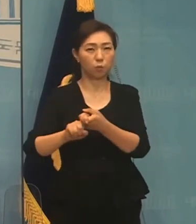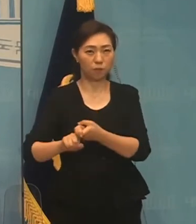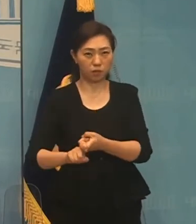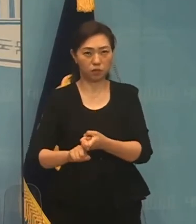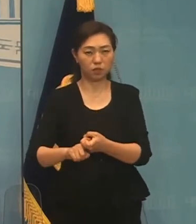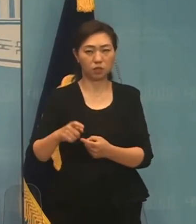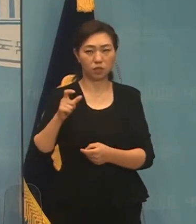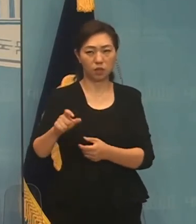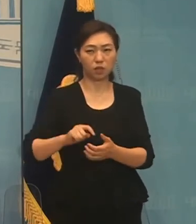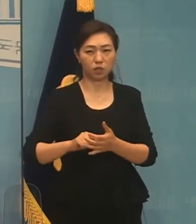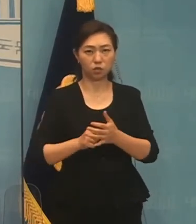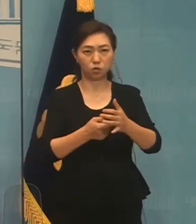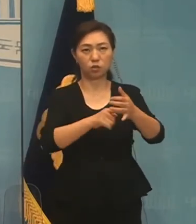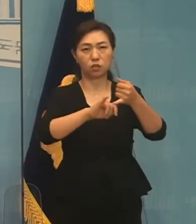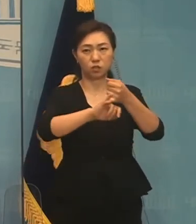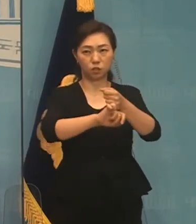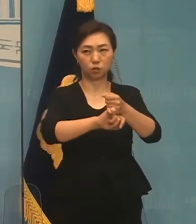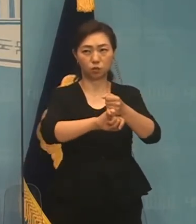추진하겠습니다.